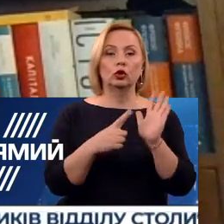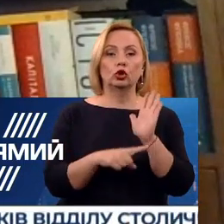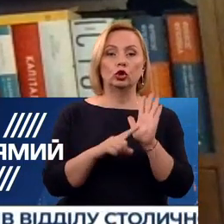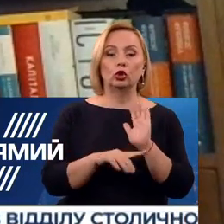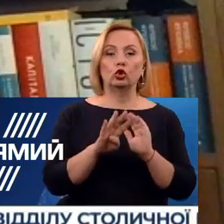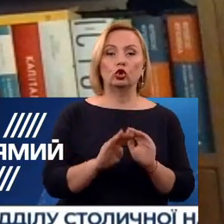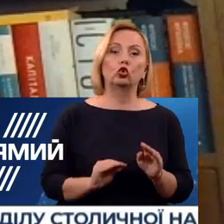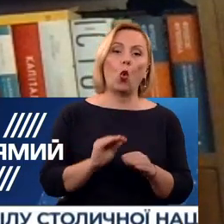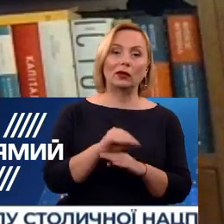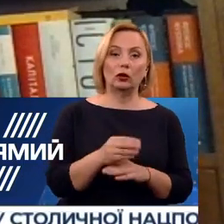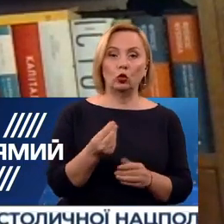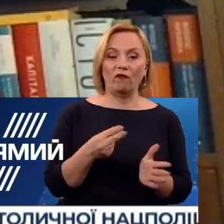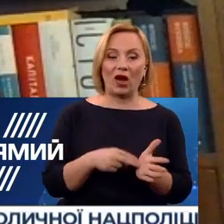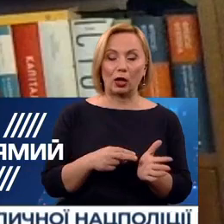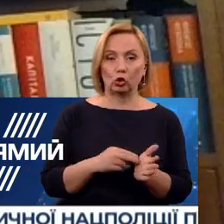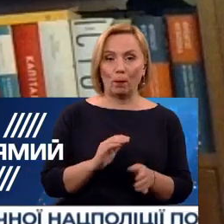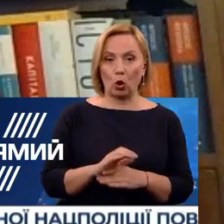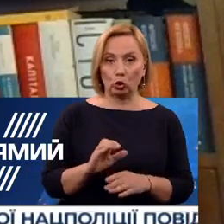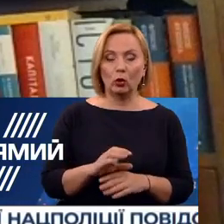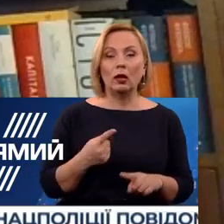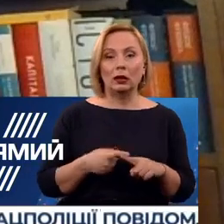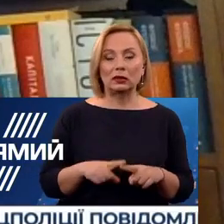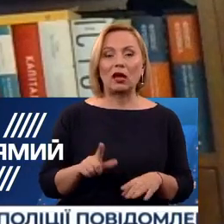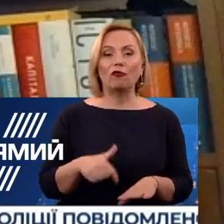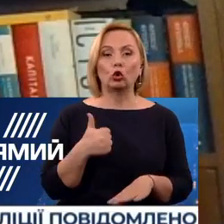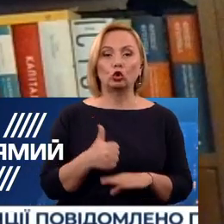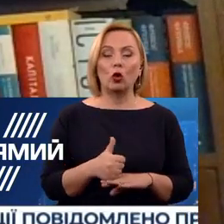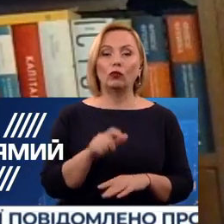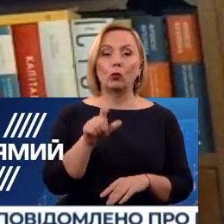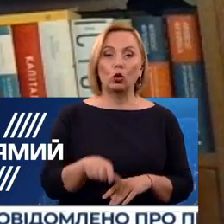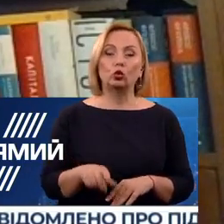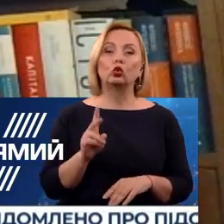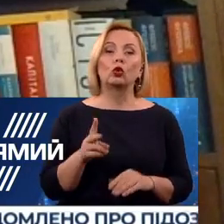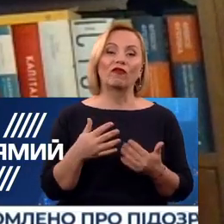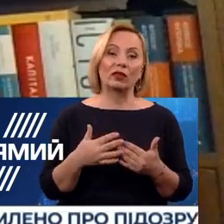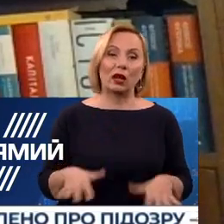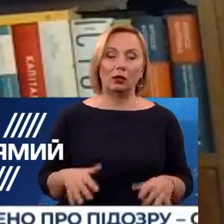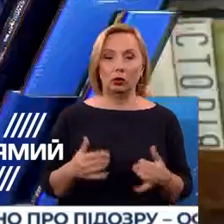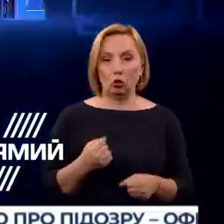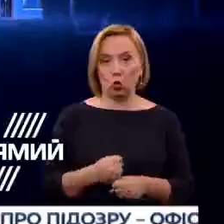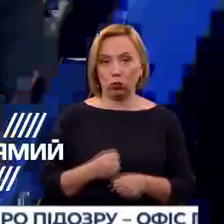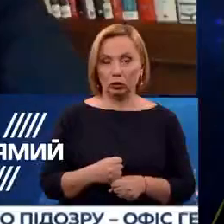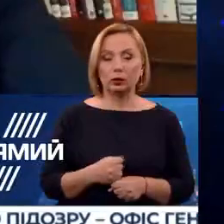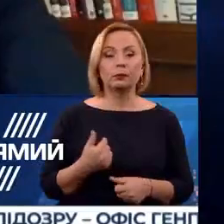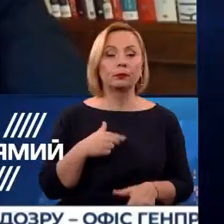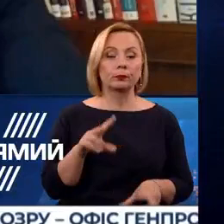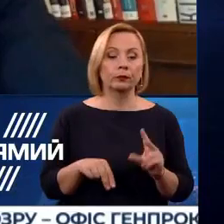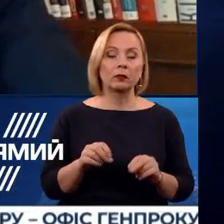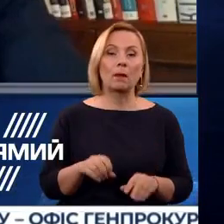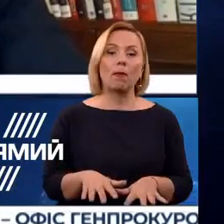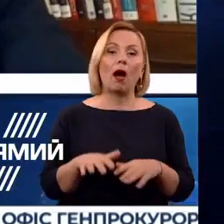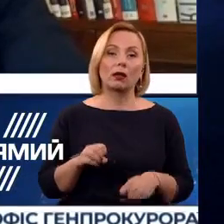доданої вартості продукції, і це в основному люди, які сьогодні втратили роботу. Тому ми вважаємо, що парламент, уряд